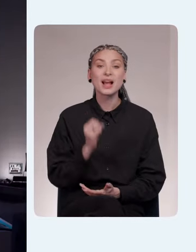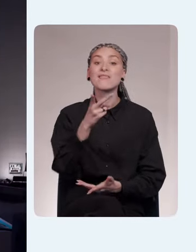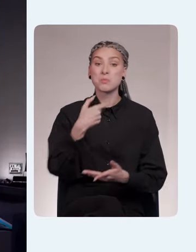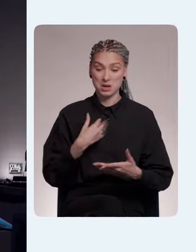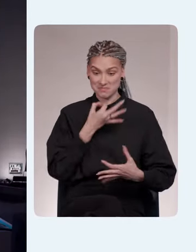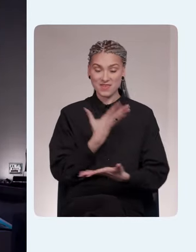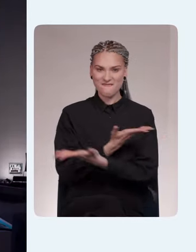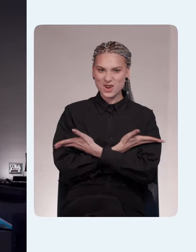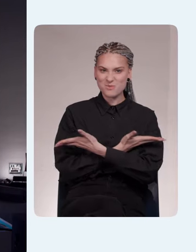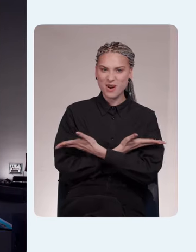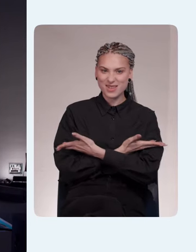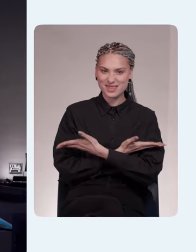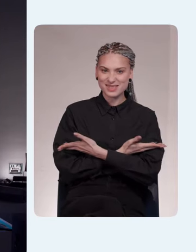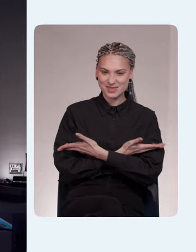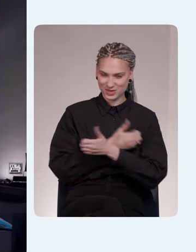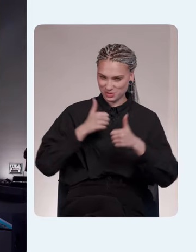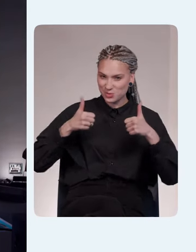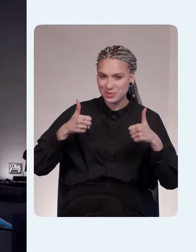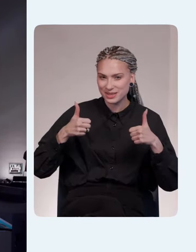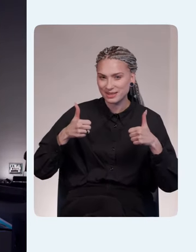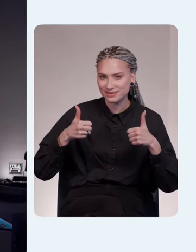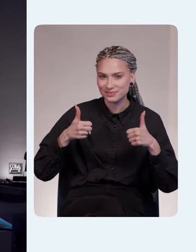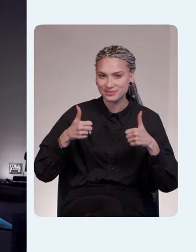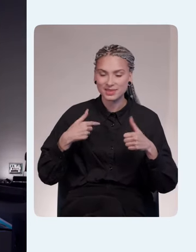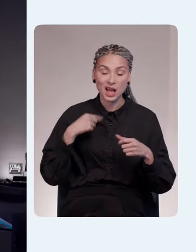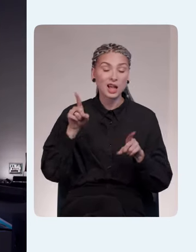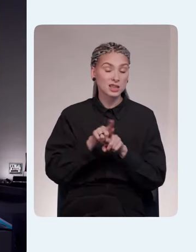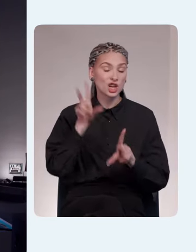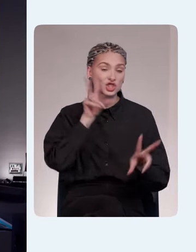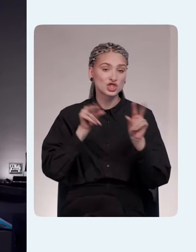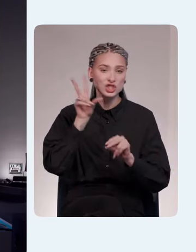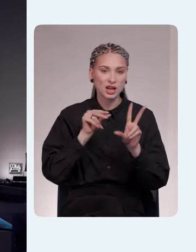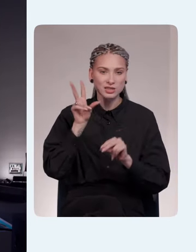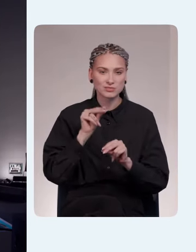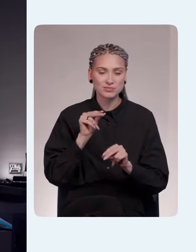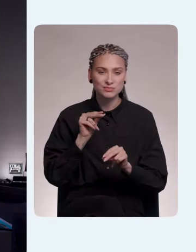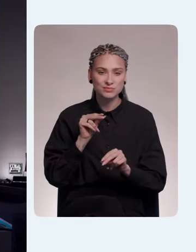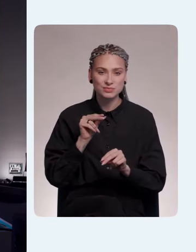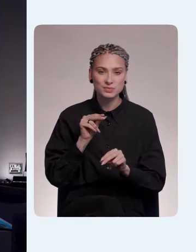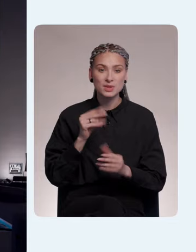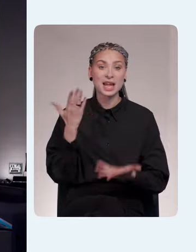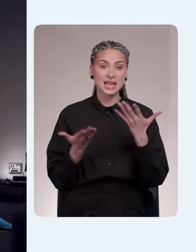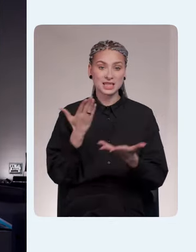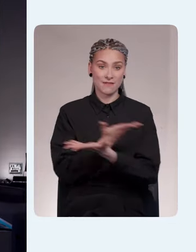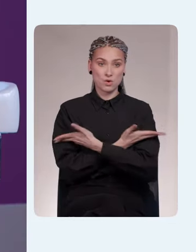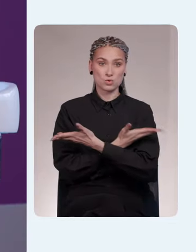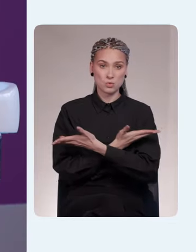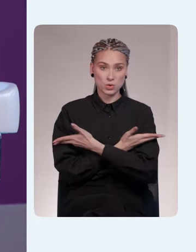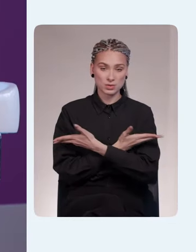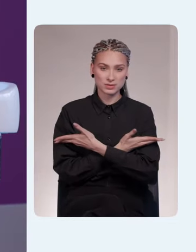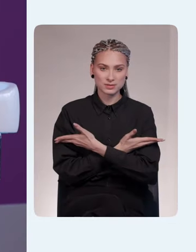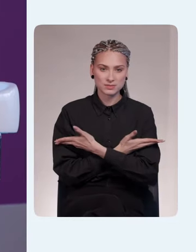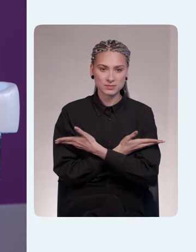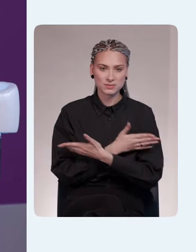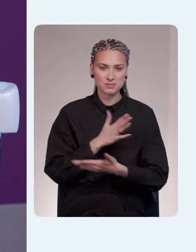футболка? Тоже. Вообще супер. Я так считаю. Утверждаю только так. У меня есть футболка, где посередине нарисован